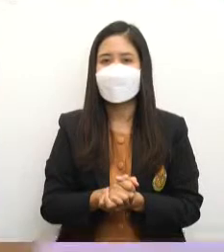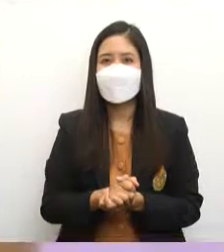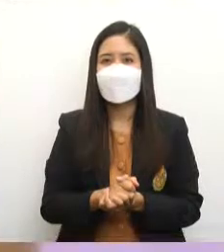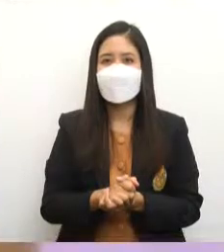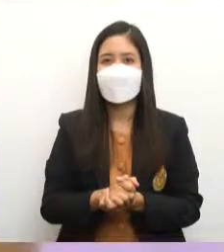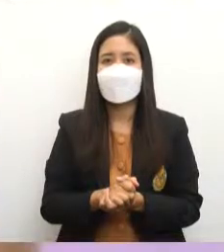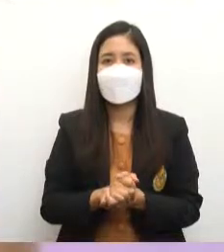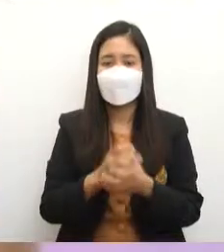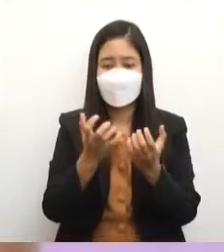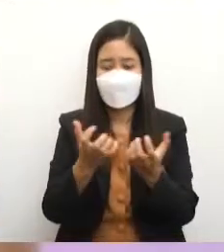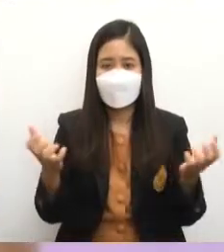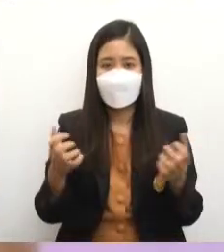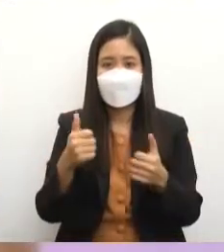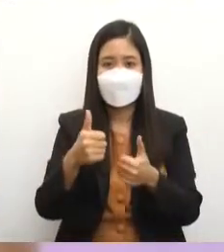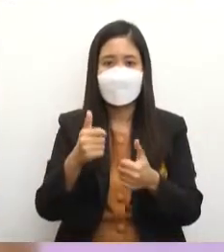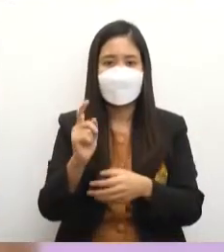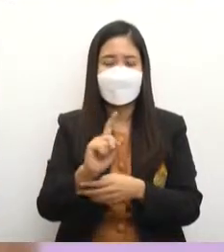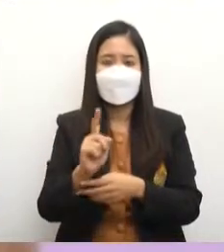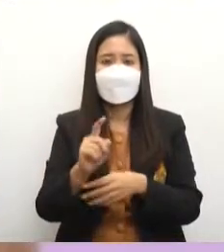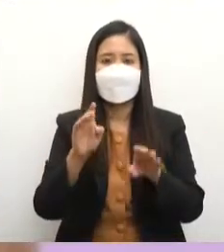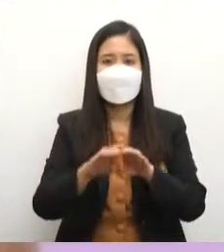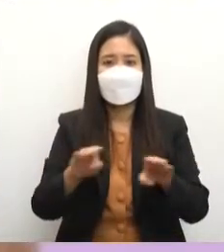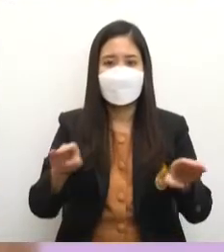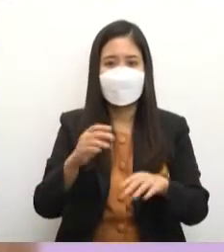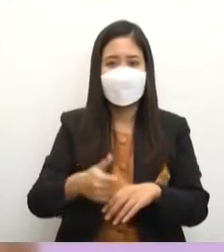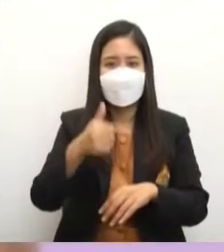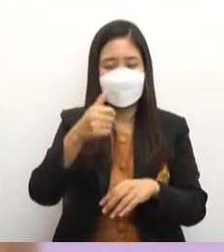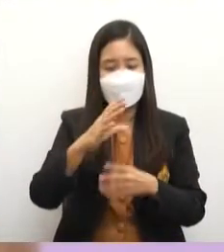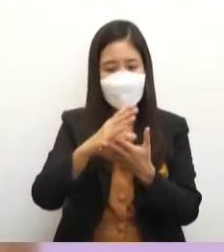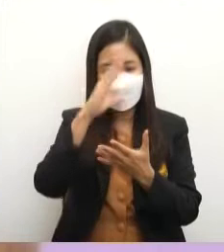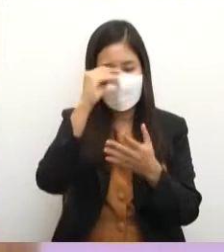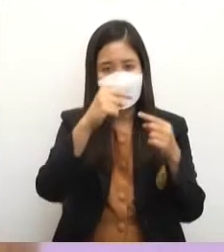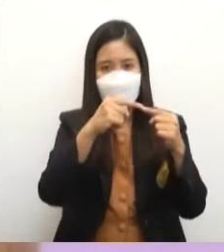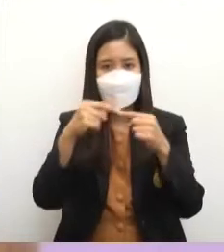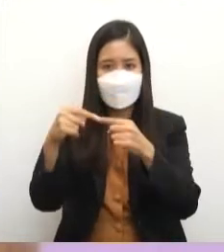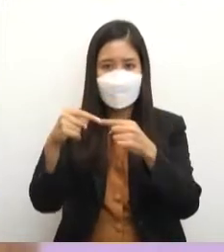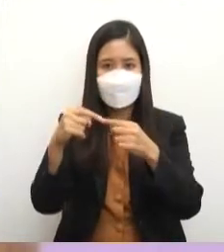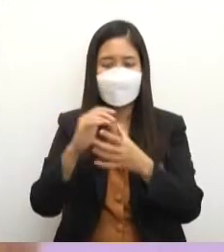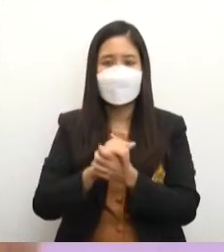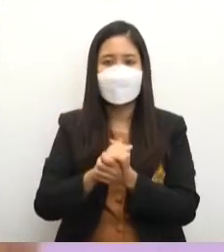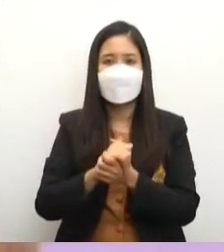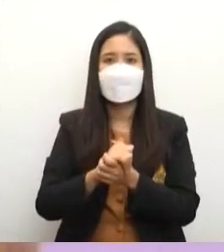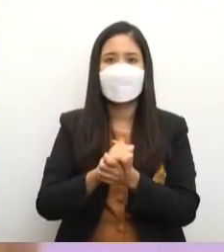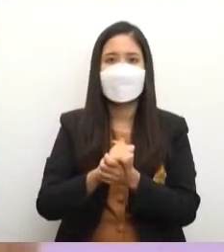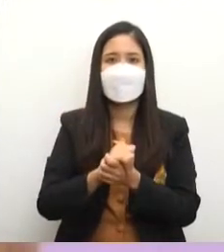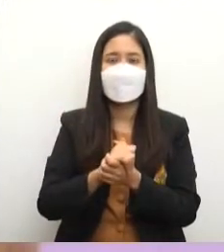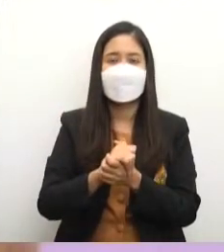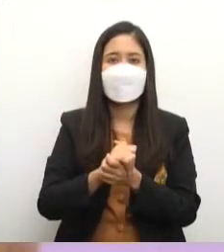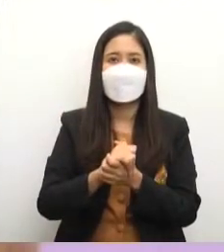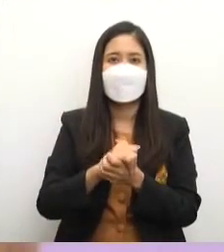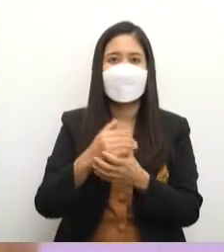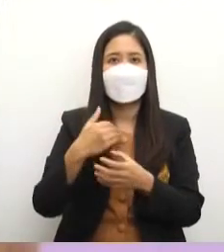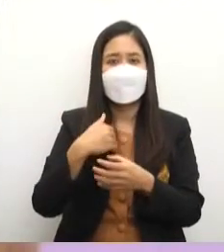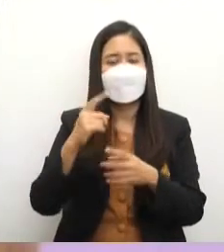ส่วนผลที่ได้นะคะก็คือผู้เรียนได้เรียนรู้อย่างต่อเนื่องนะคะโดยที่ไม่ติดกับว่าสัญญาณ